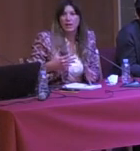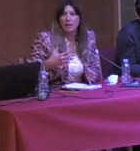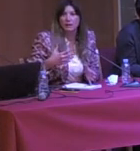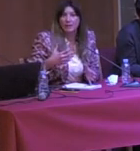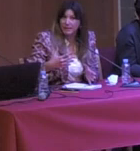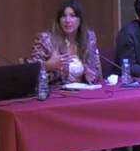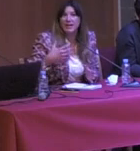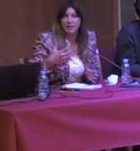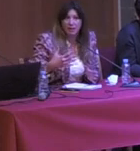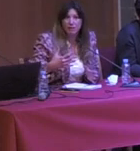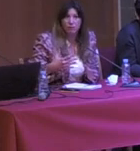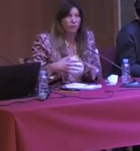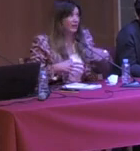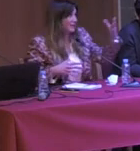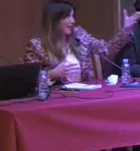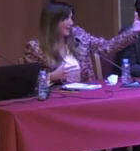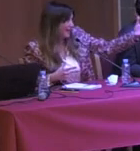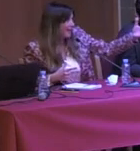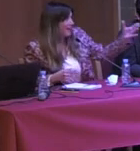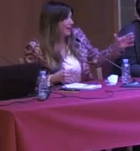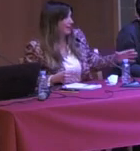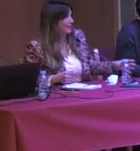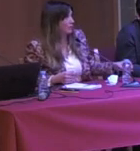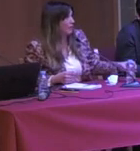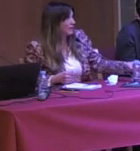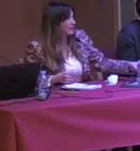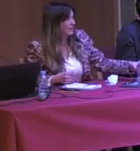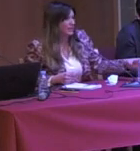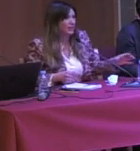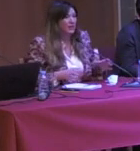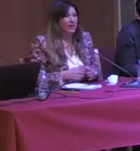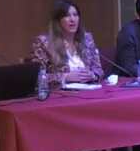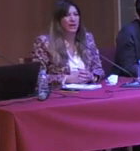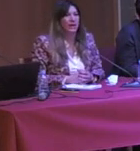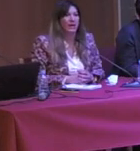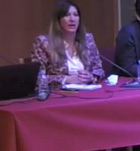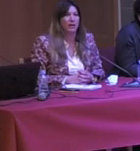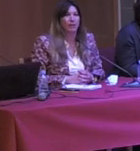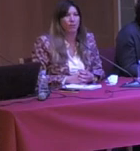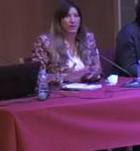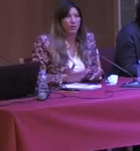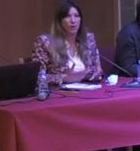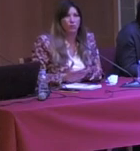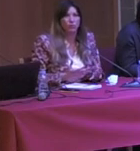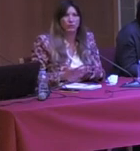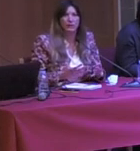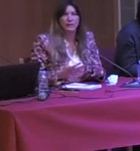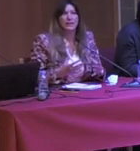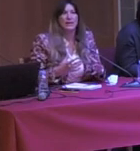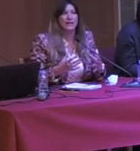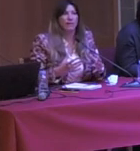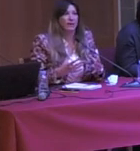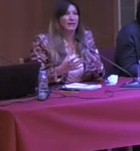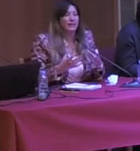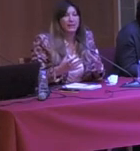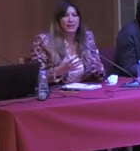que en temes de planejament, no? Que és el que comencen a dissenyar a l'equip guanyador de la consulta,